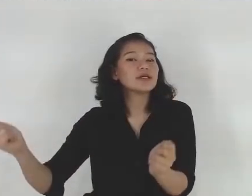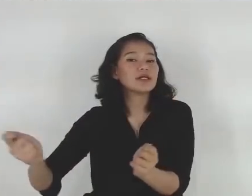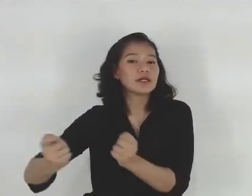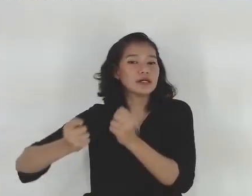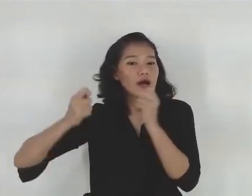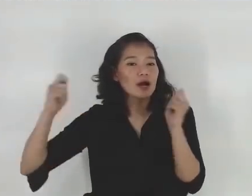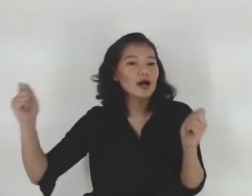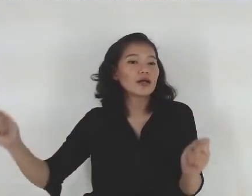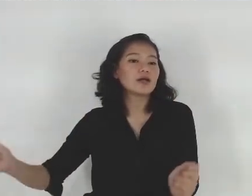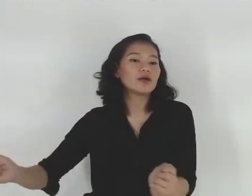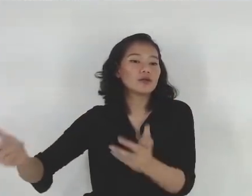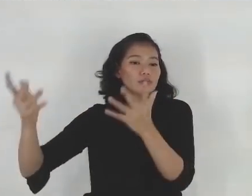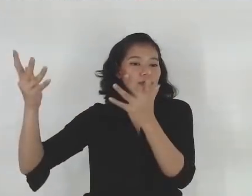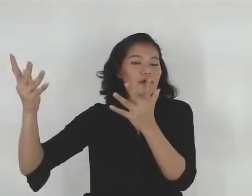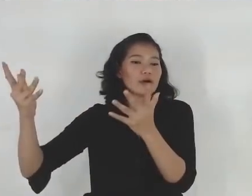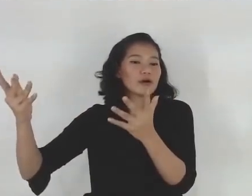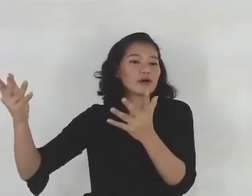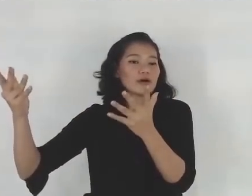cinta